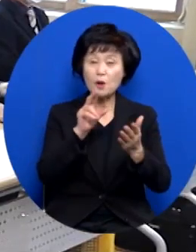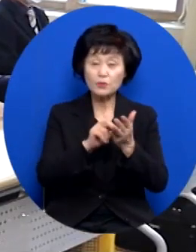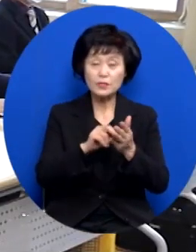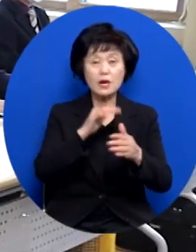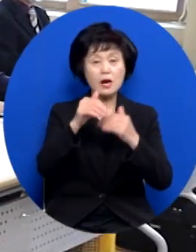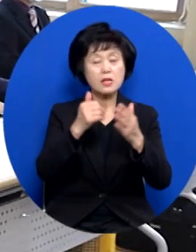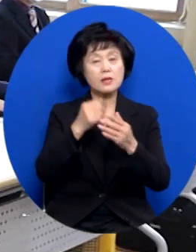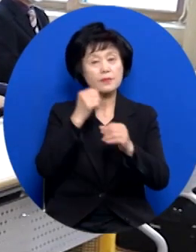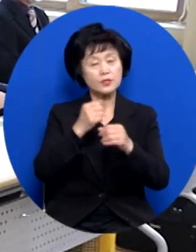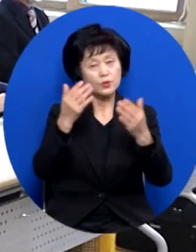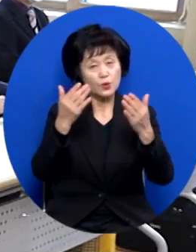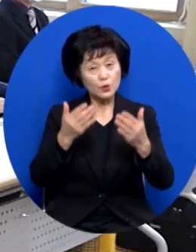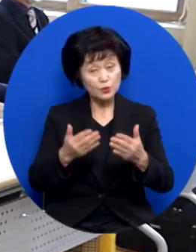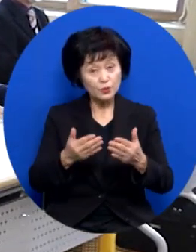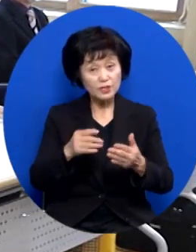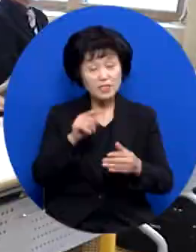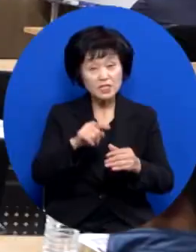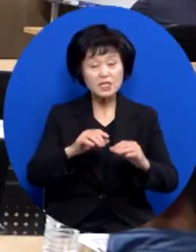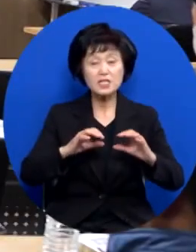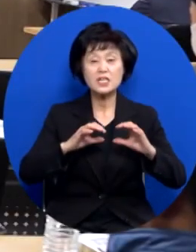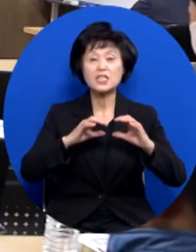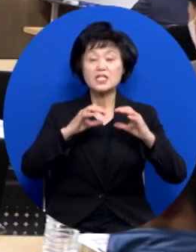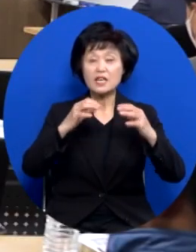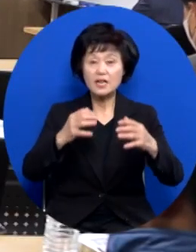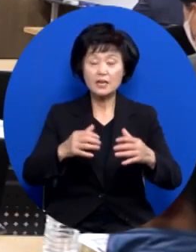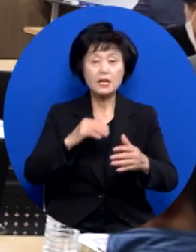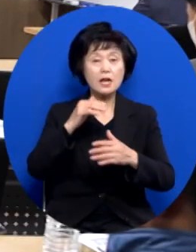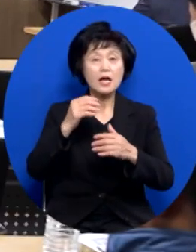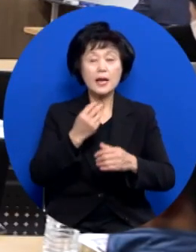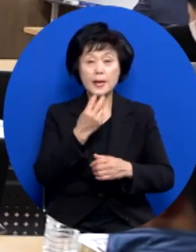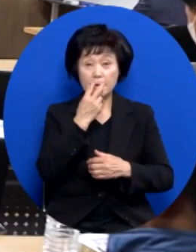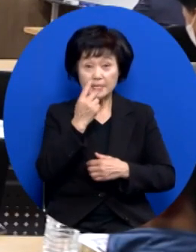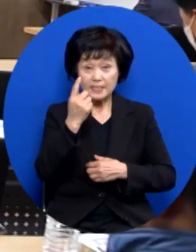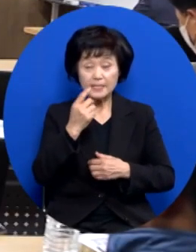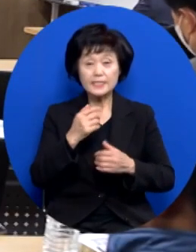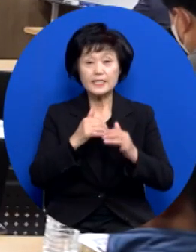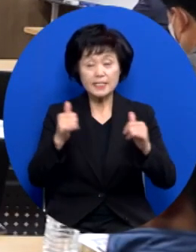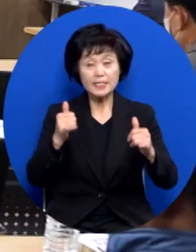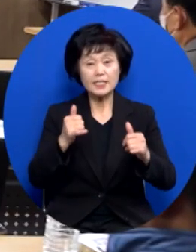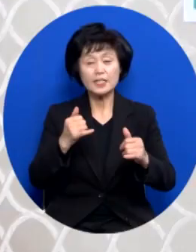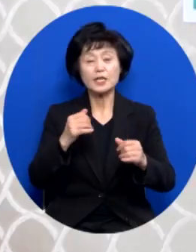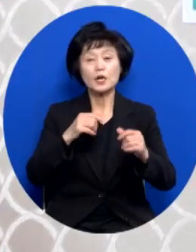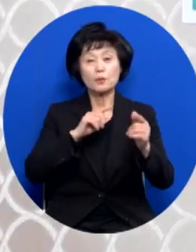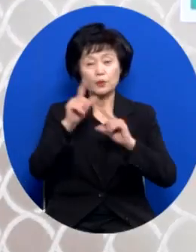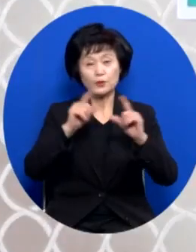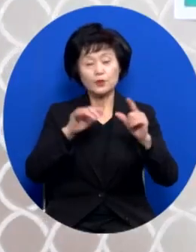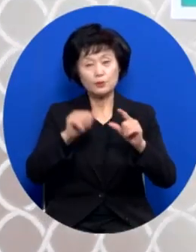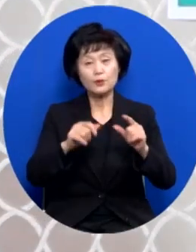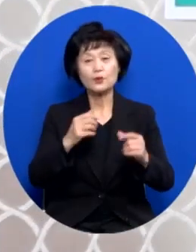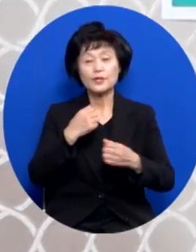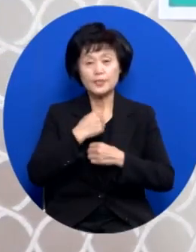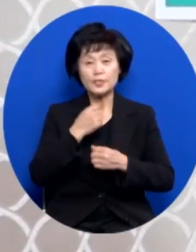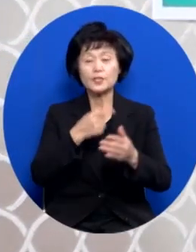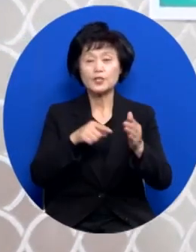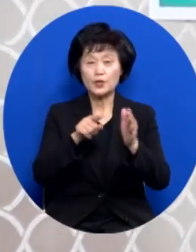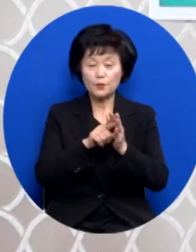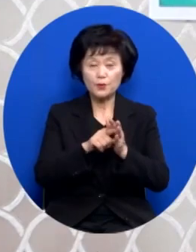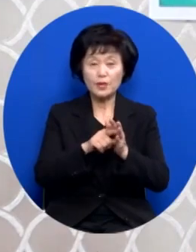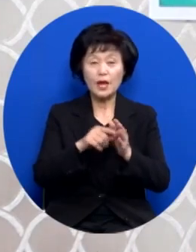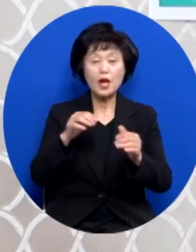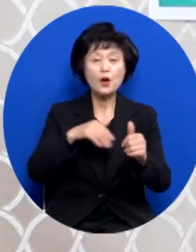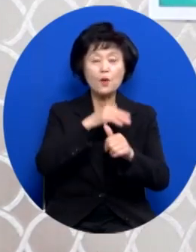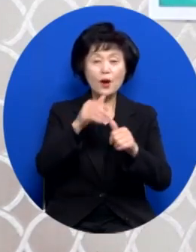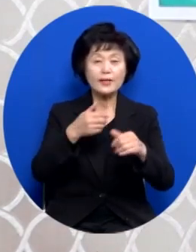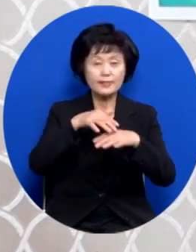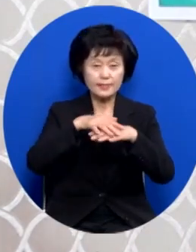세계를 청지기적 사명을 준수하며 하나님 보시기에 좋은 모습으로 회복하기 위해 전남 기독교 환경 네트워크가